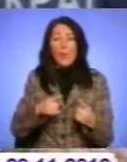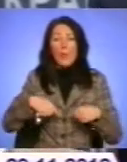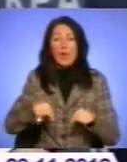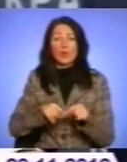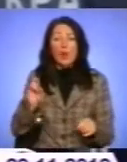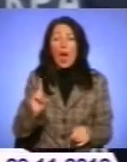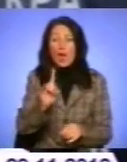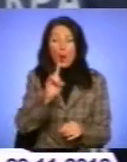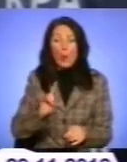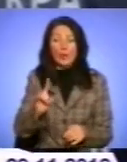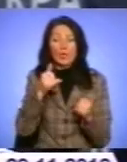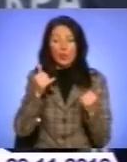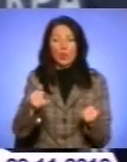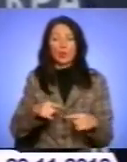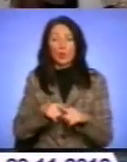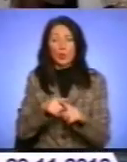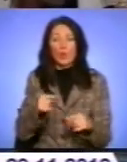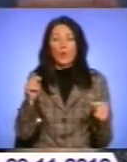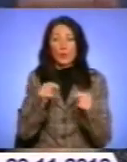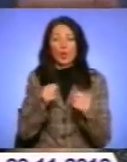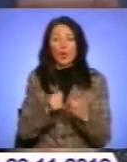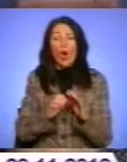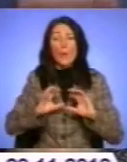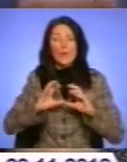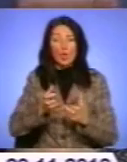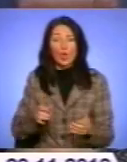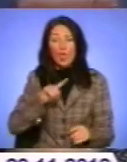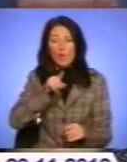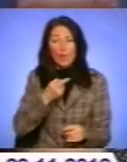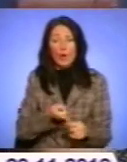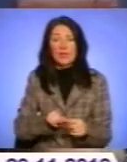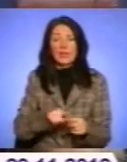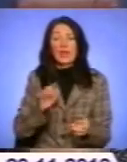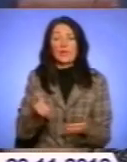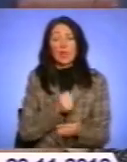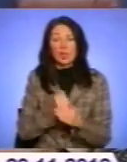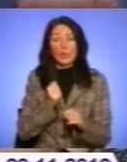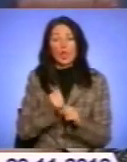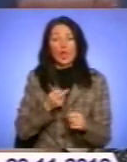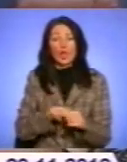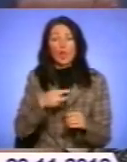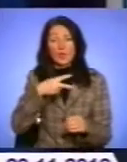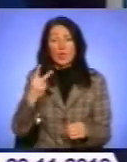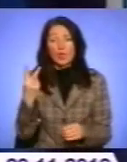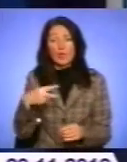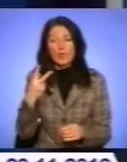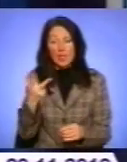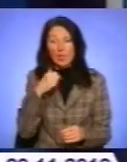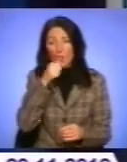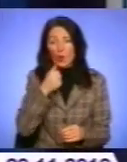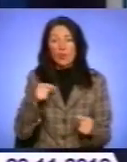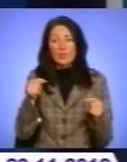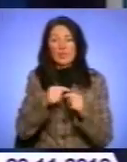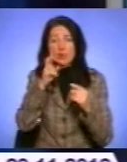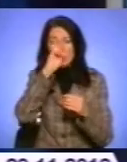інфраструктурою, приведеною у відповідність до міжнародних вимог. У Мінінфраструктури запевняють, це вдасться зробити до 2023 року. Згідно з державною